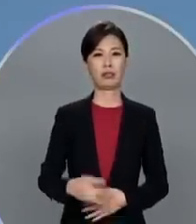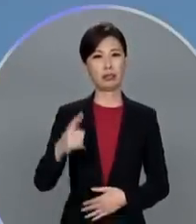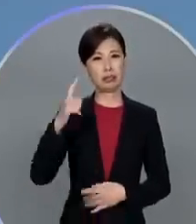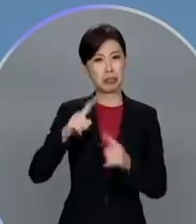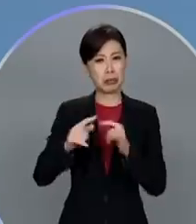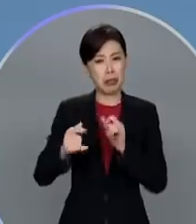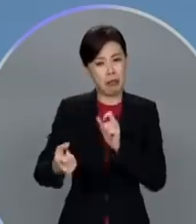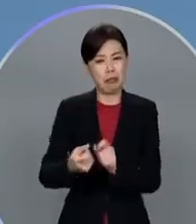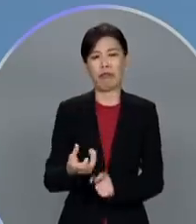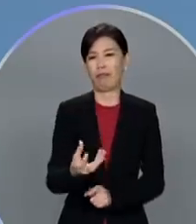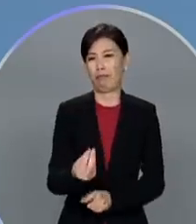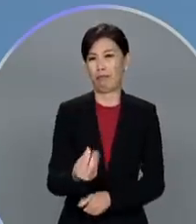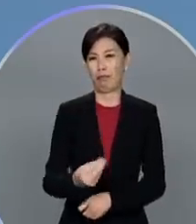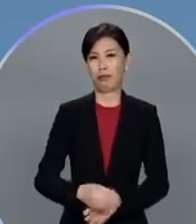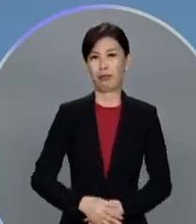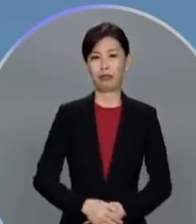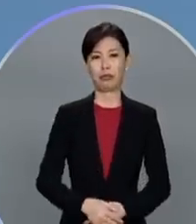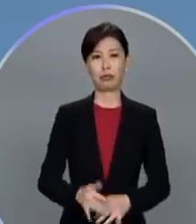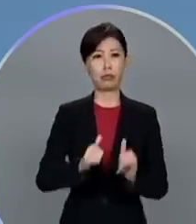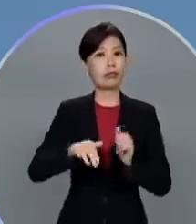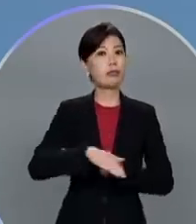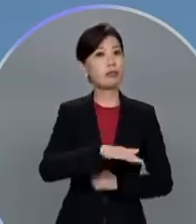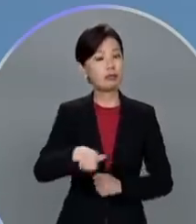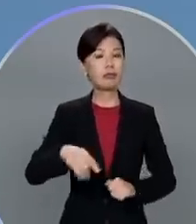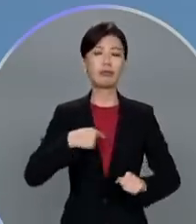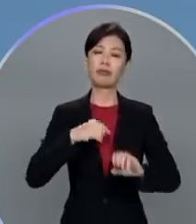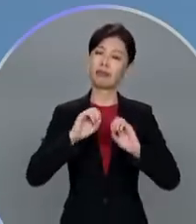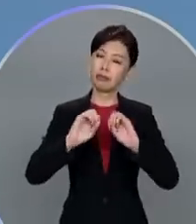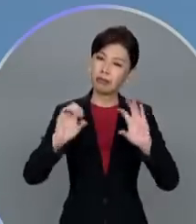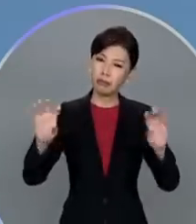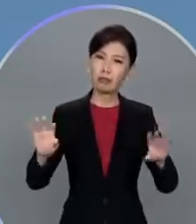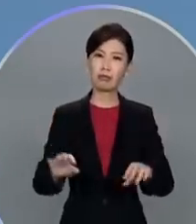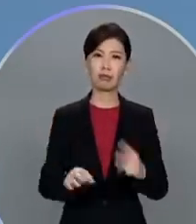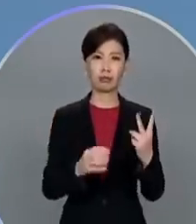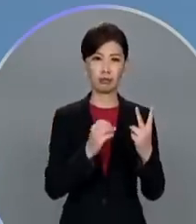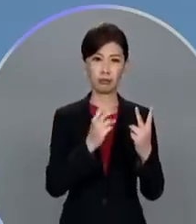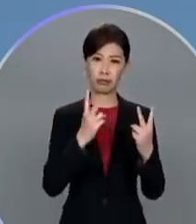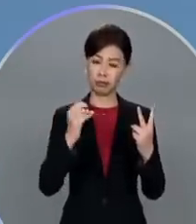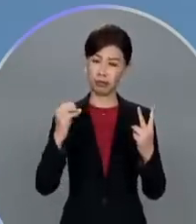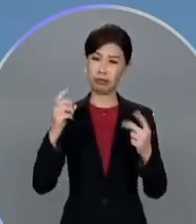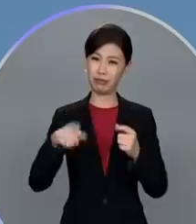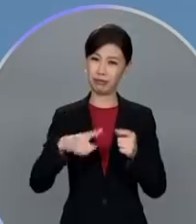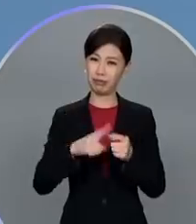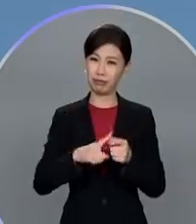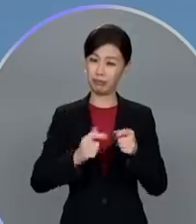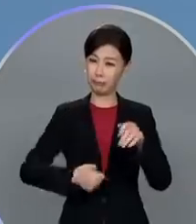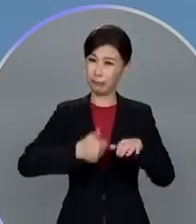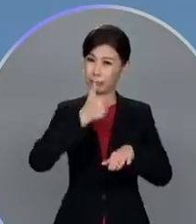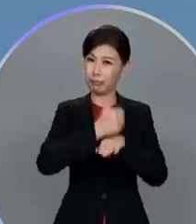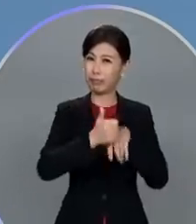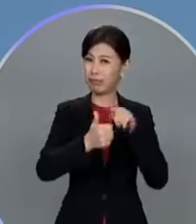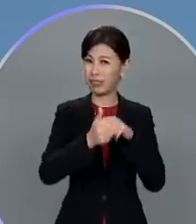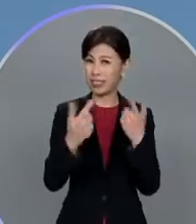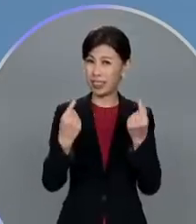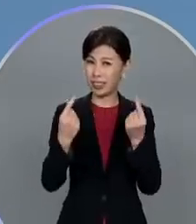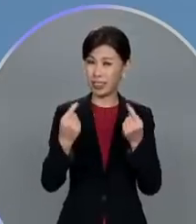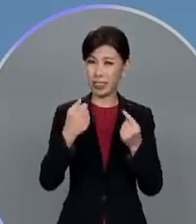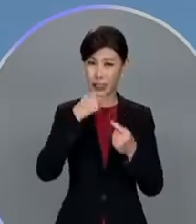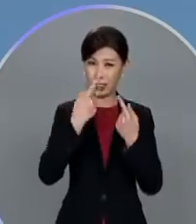各位亲爱的台湾同胞，我们现在2020年还要台大法律系的当总统吗？